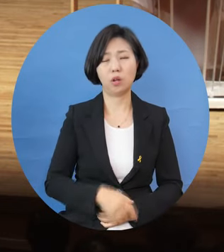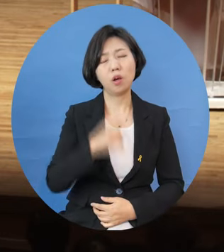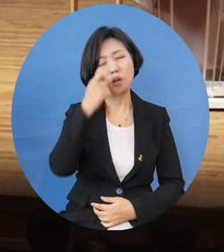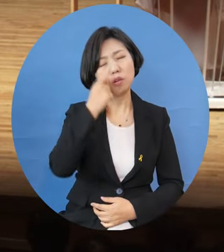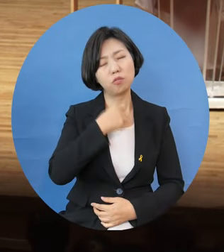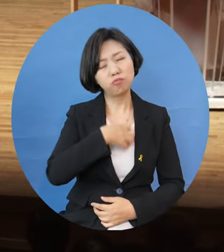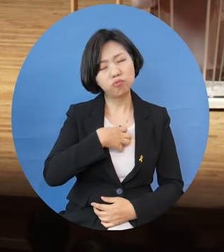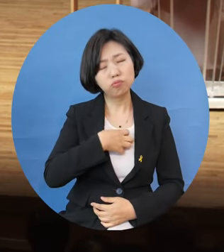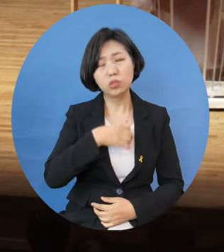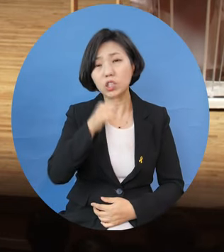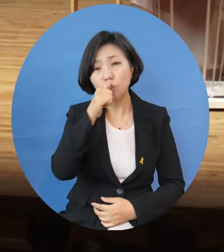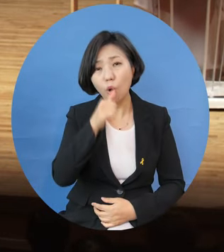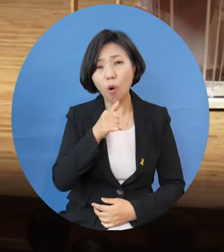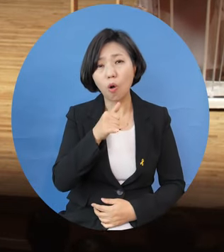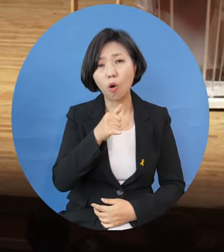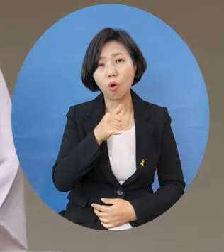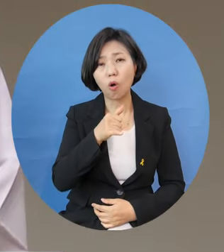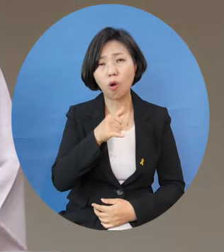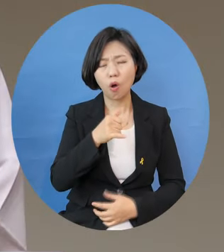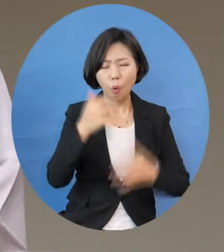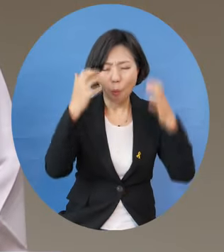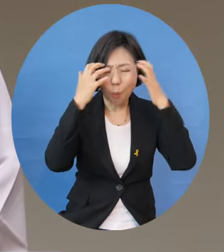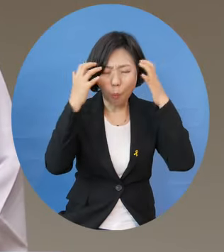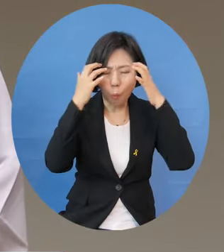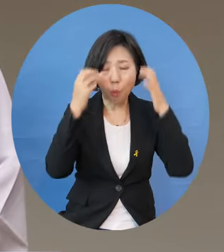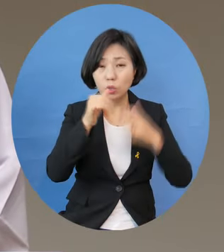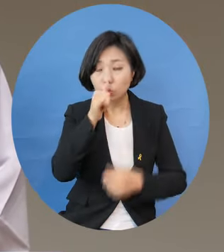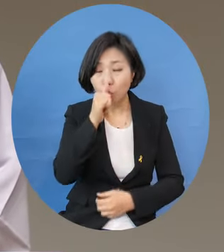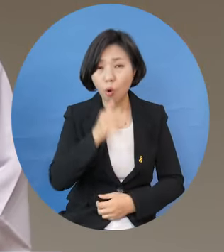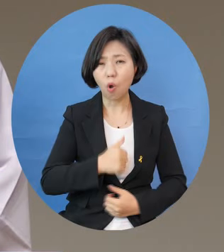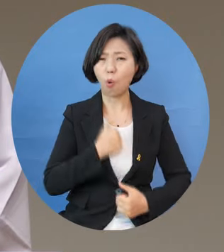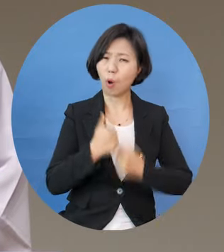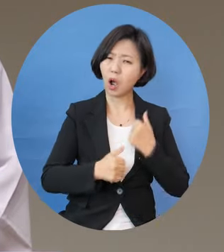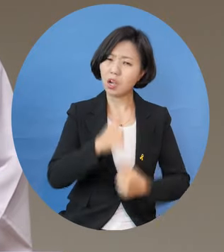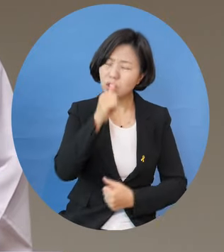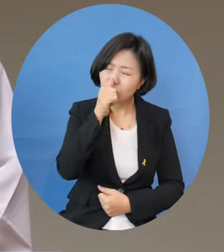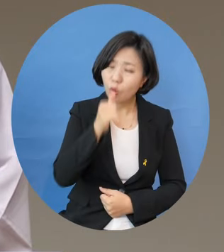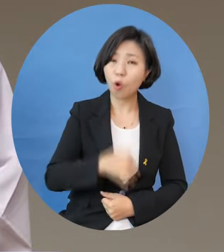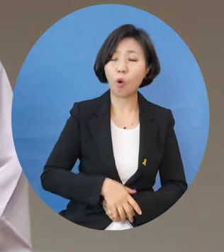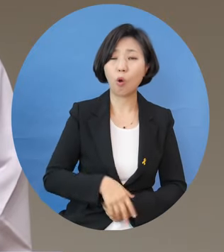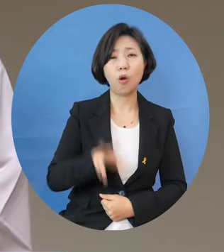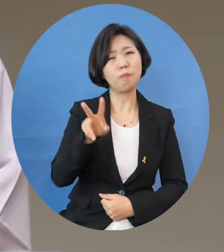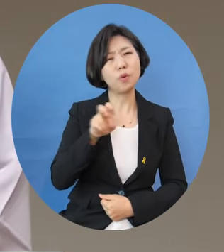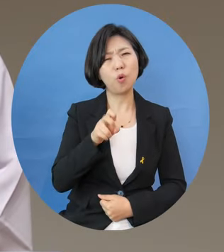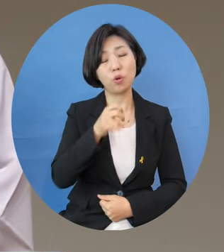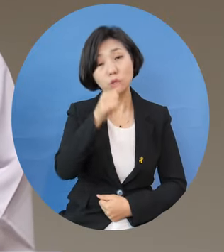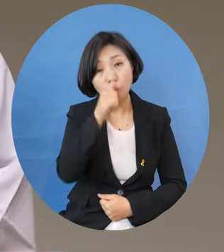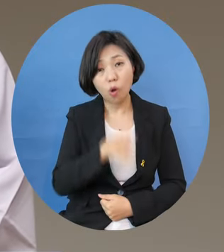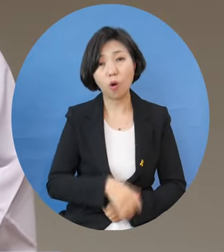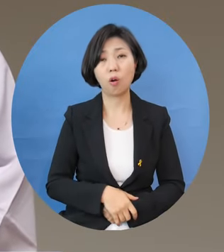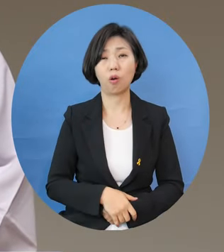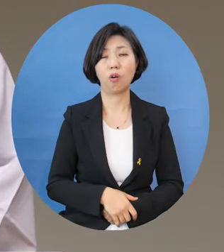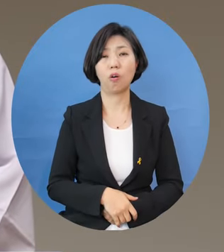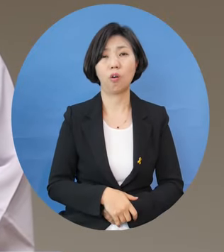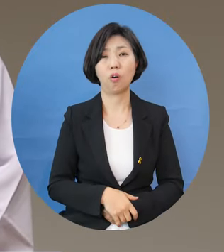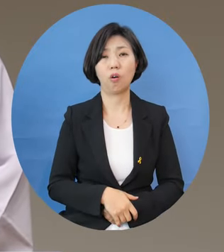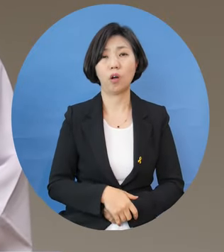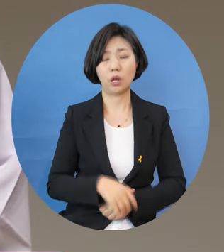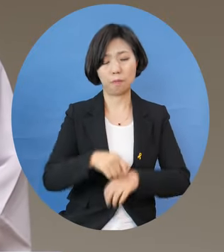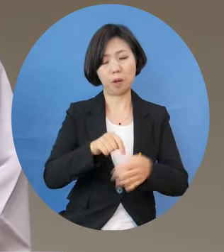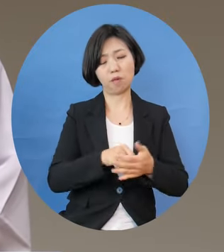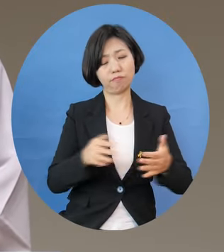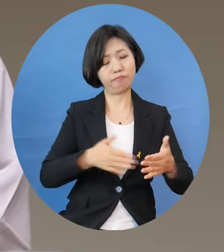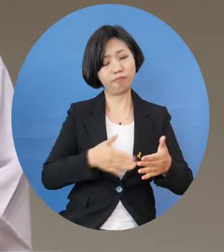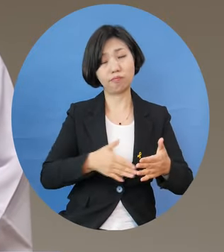슬플 일이 있냐? 괴로울 일이 있냐? 화날 일이 있냐? 미워할 일이 있냐? 어?